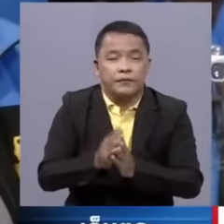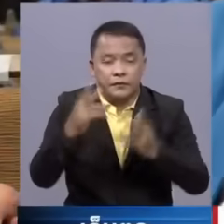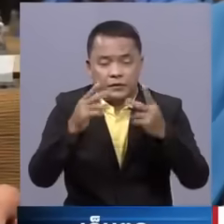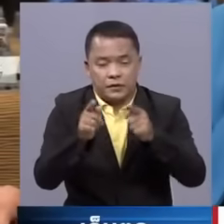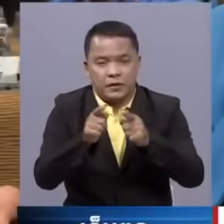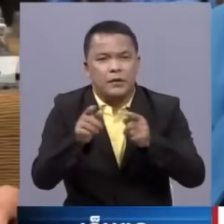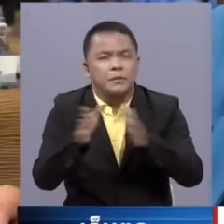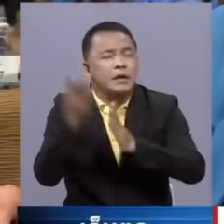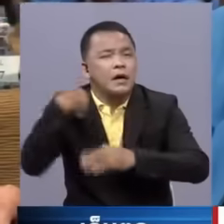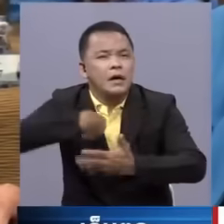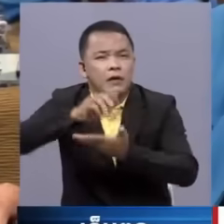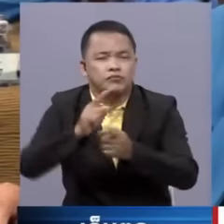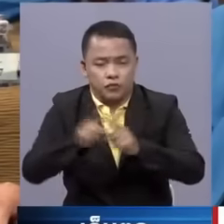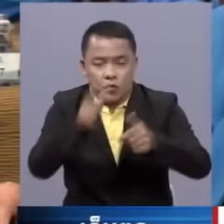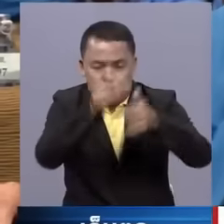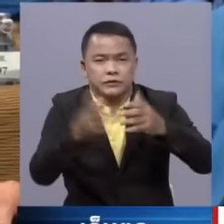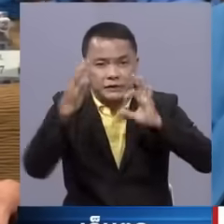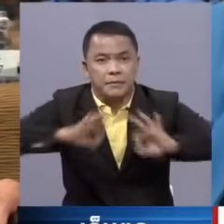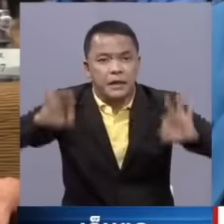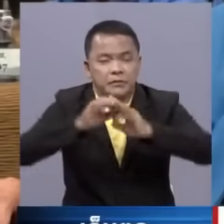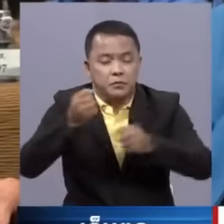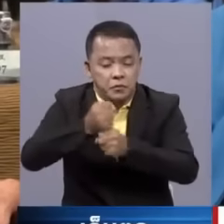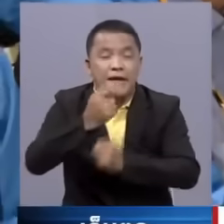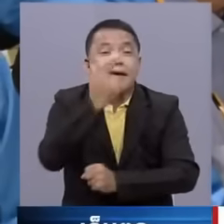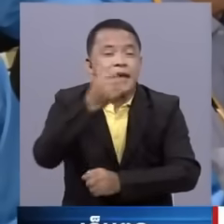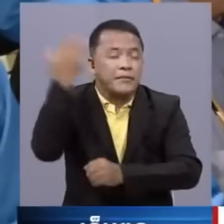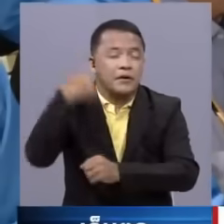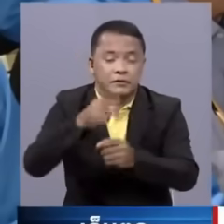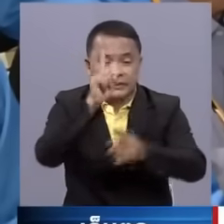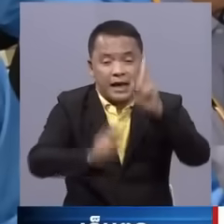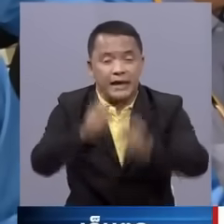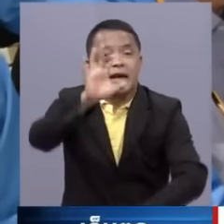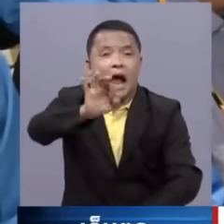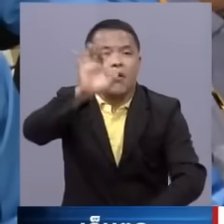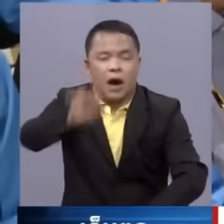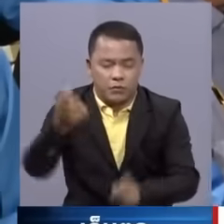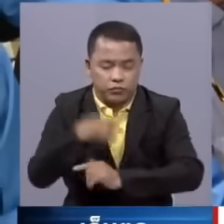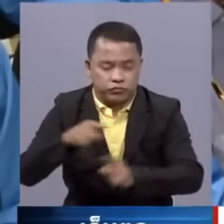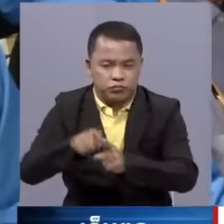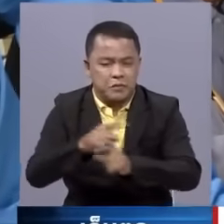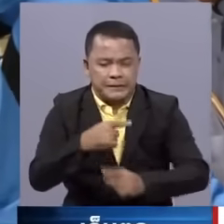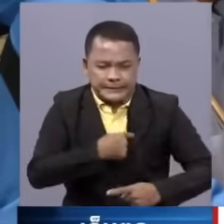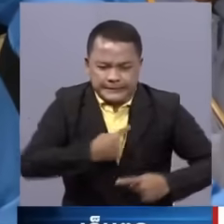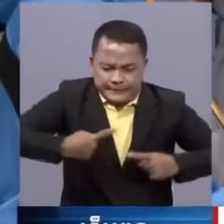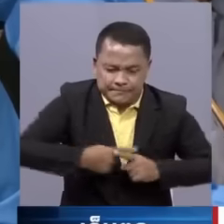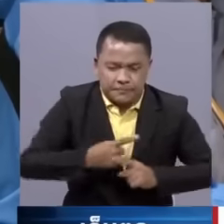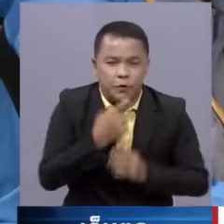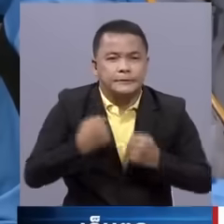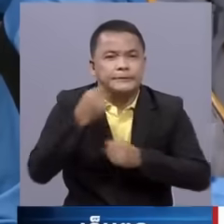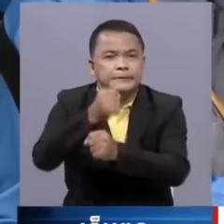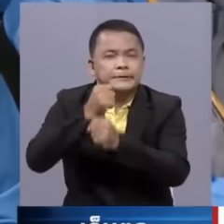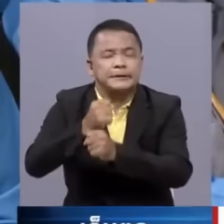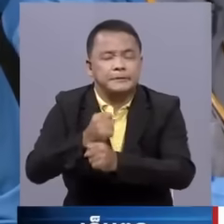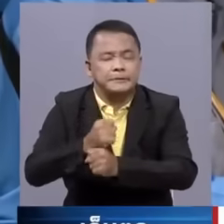คุณอภิสิทธิ์เองก็ยังเป็นตัวละครสำคัญในคดีสลายม็อบเสื้อแดง 99ศพเป็นแผลในใจของคนเสื้อแดงถ้าเกิดมาร่วม